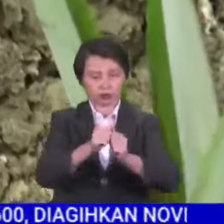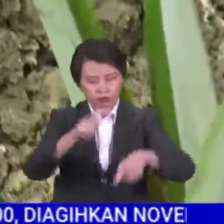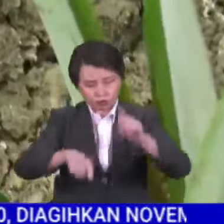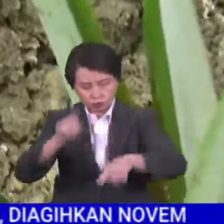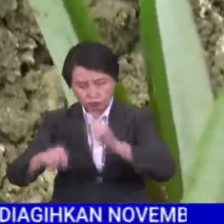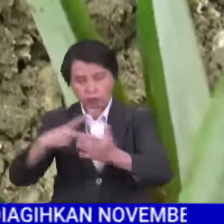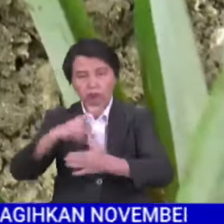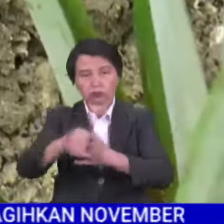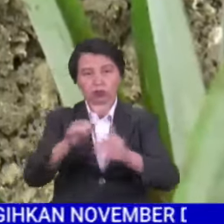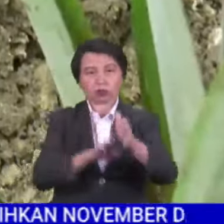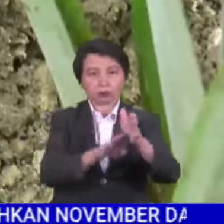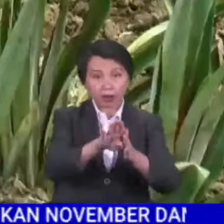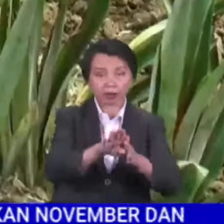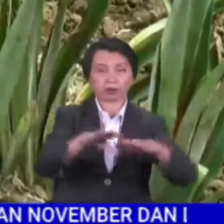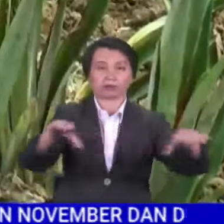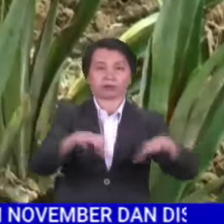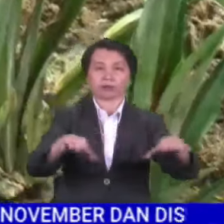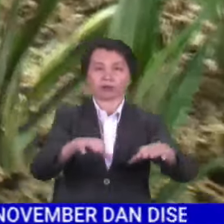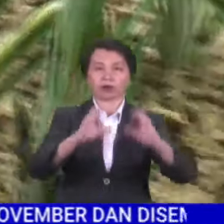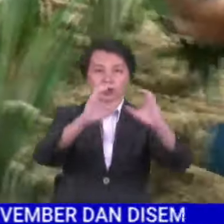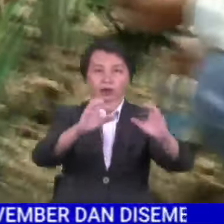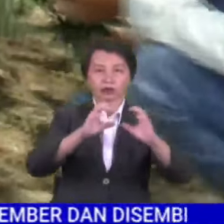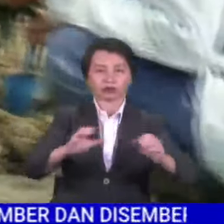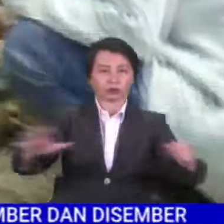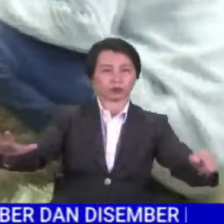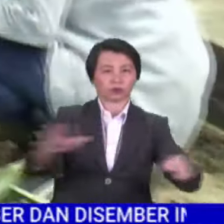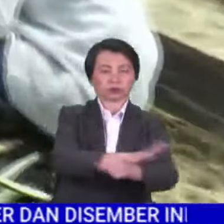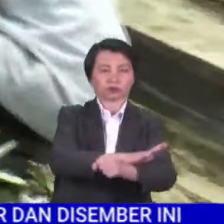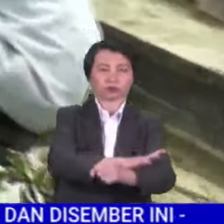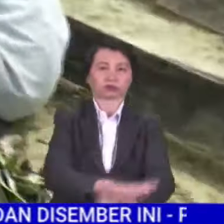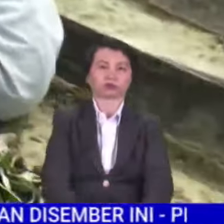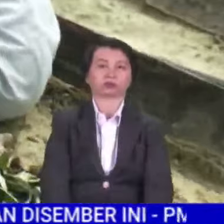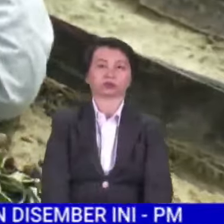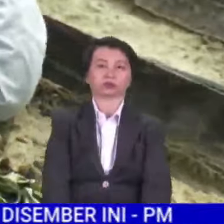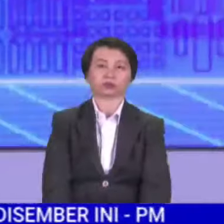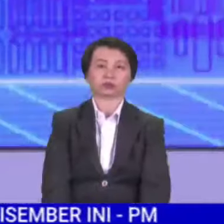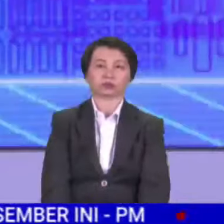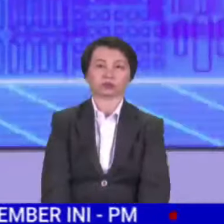pendekatan pembangunan yang dilaksanakan secara menyeluruh.